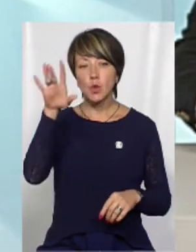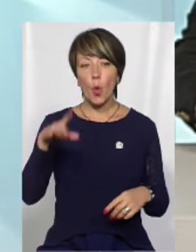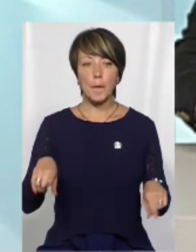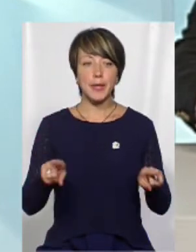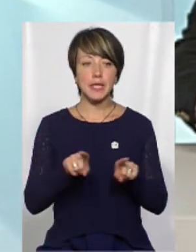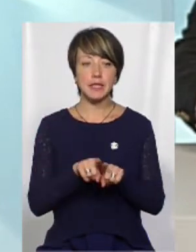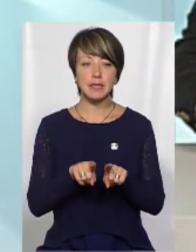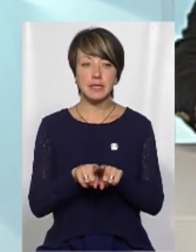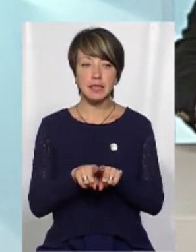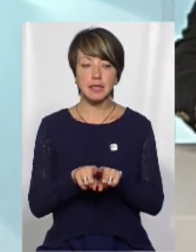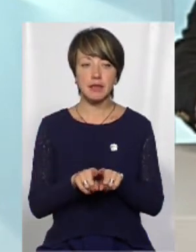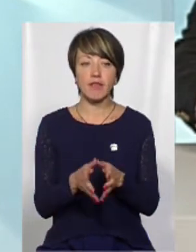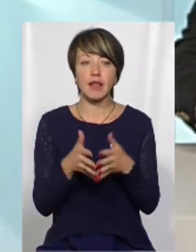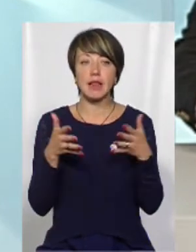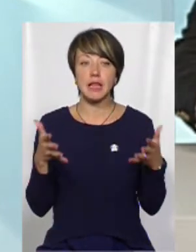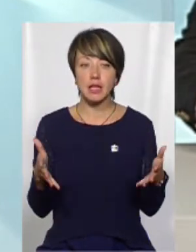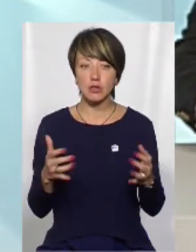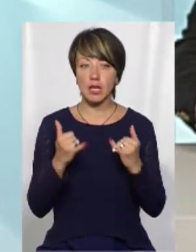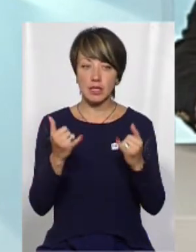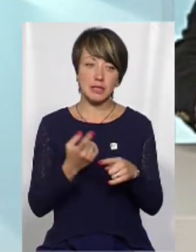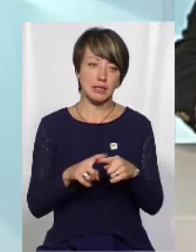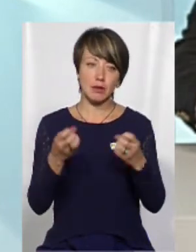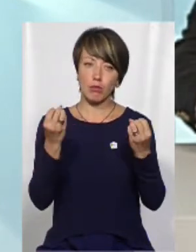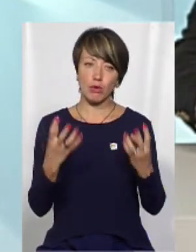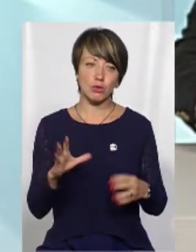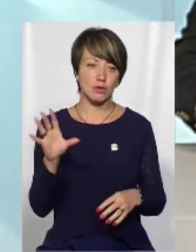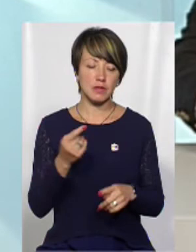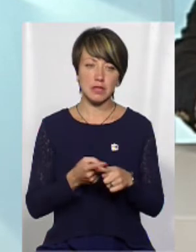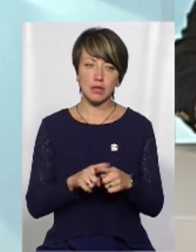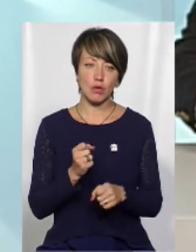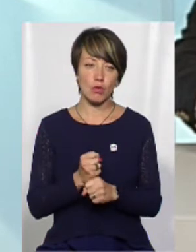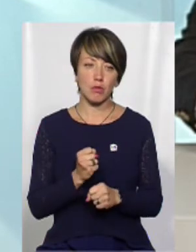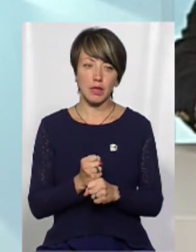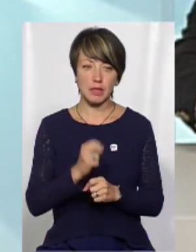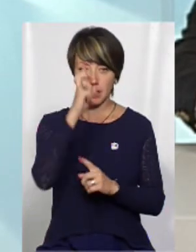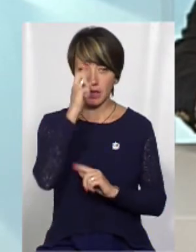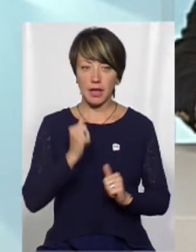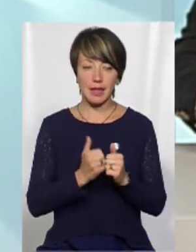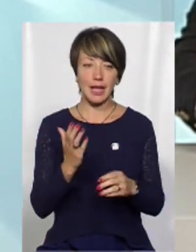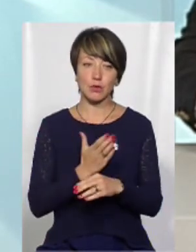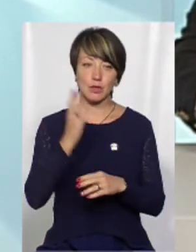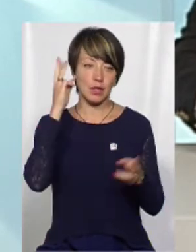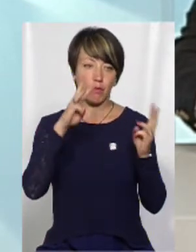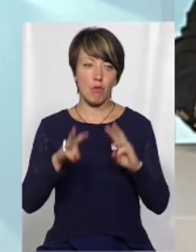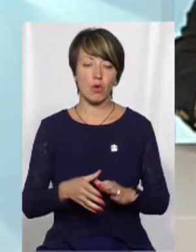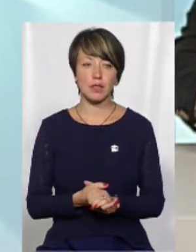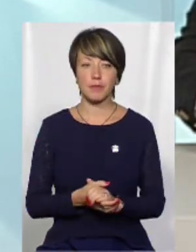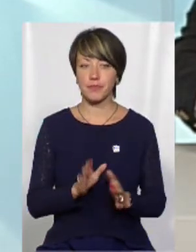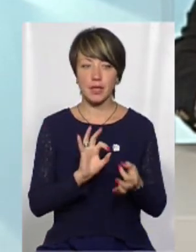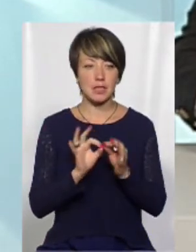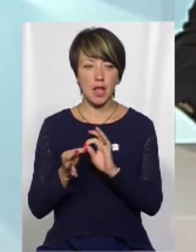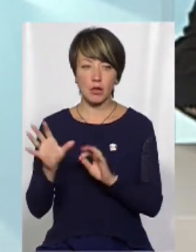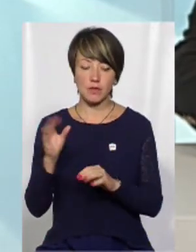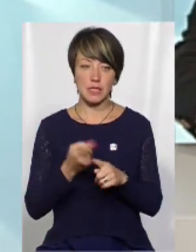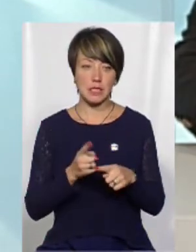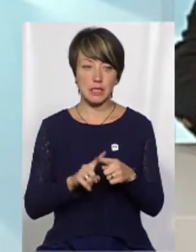настільки великі, що для них це дуже просто це все робити, оскільки це країна індустрії моди. Ось тому там не складно це все.